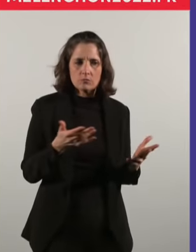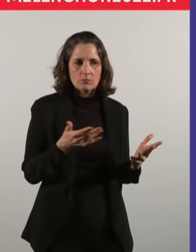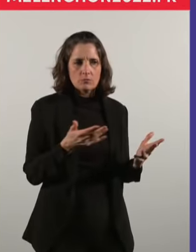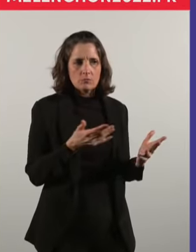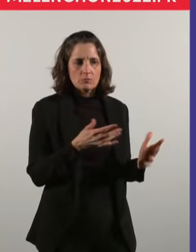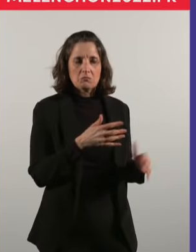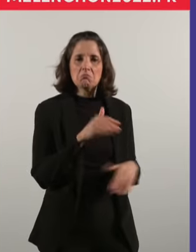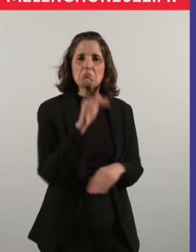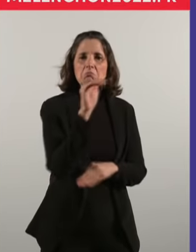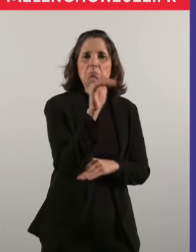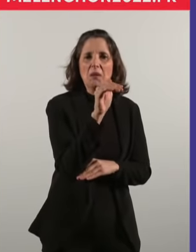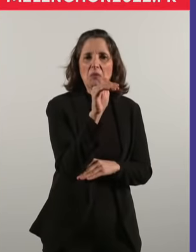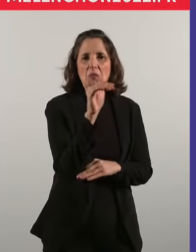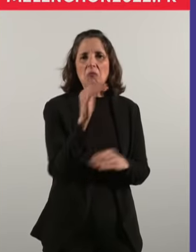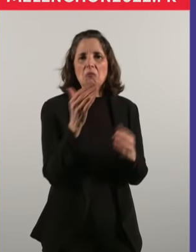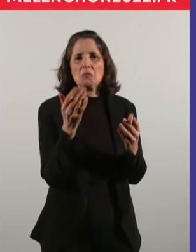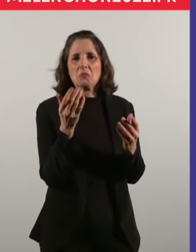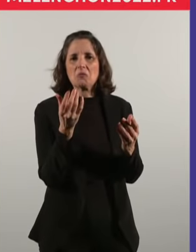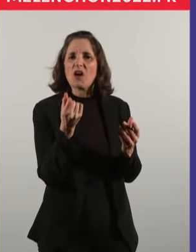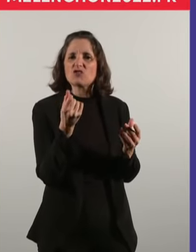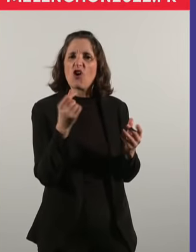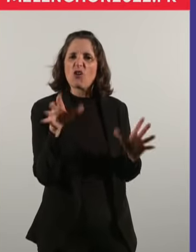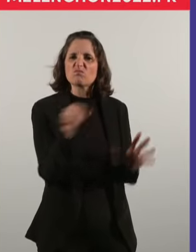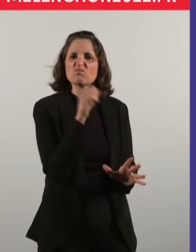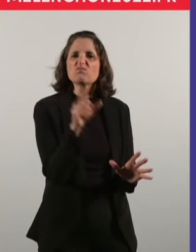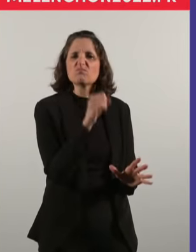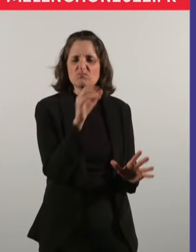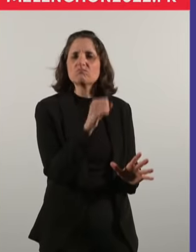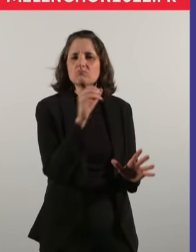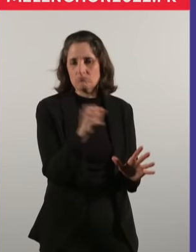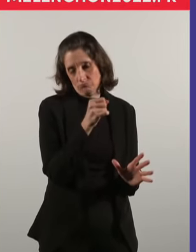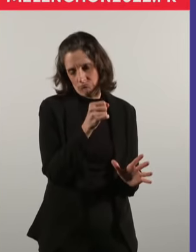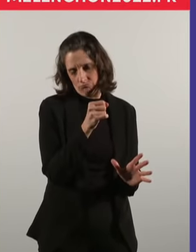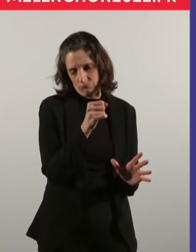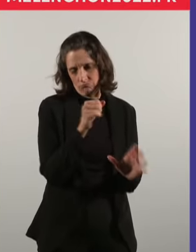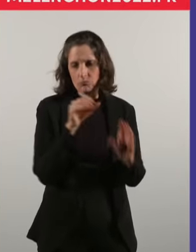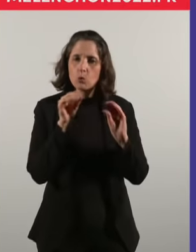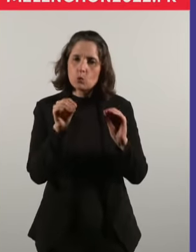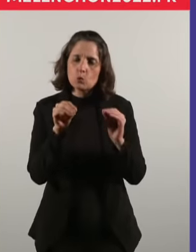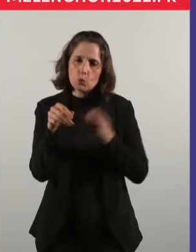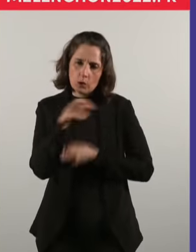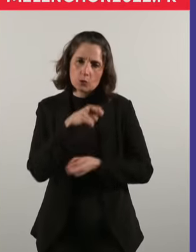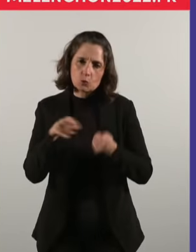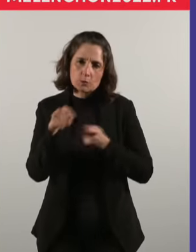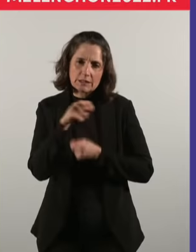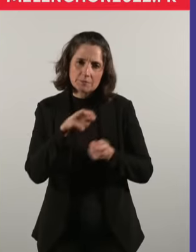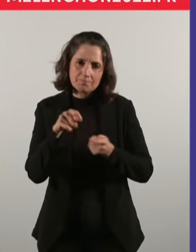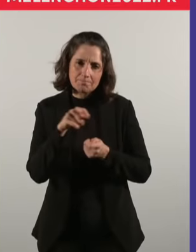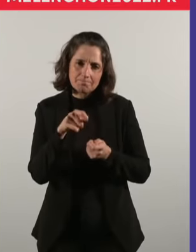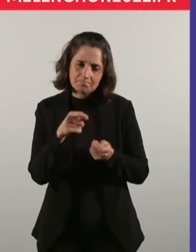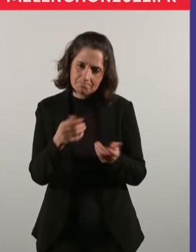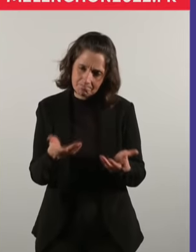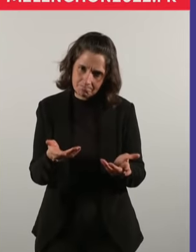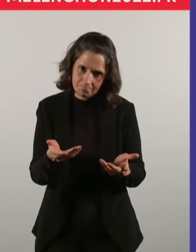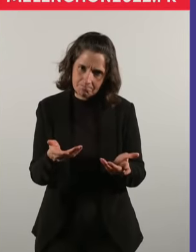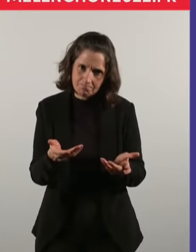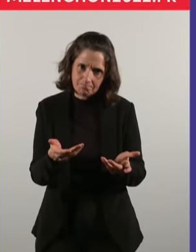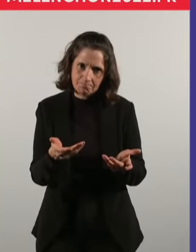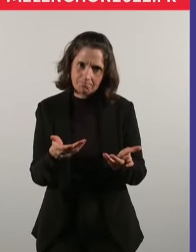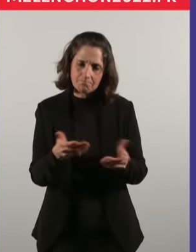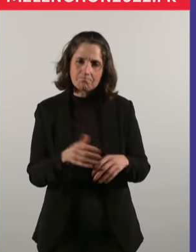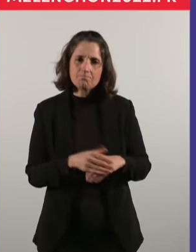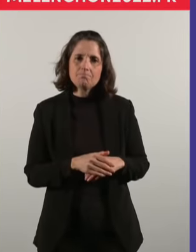production. Je vous fais un petit cours d'économie au passage qui vous fait du bien. Donc ils vivent de la gratuité de votre